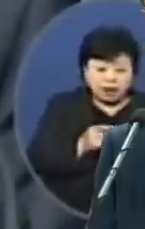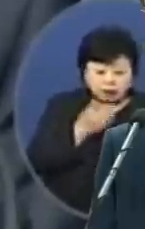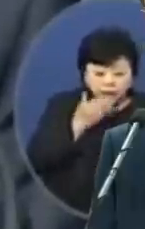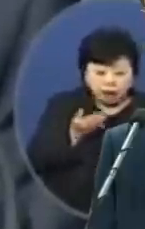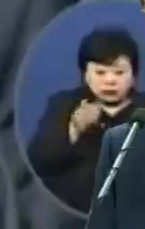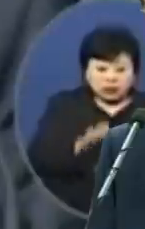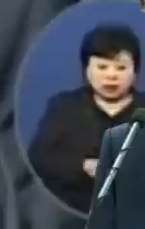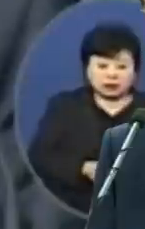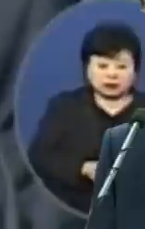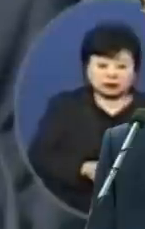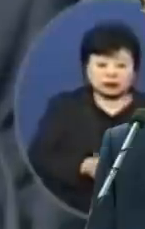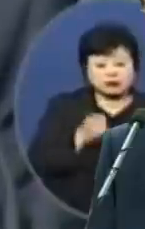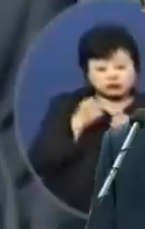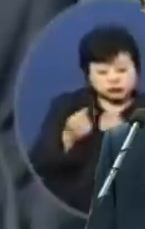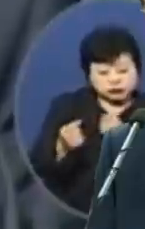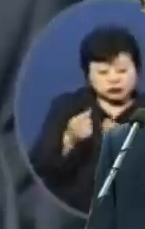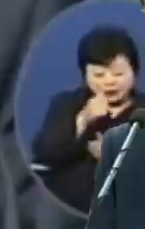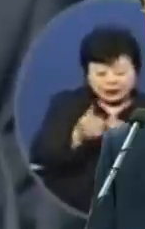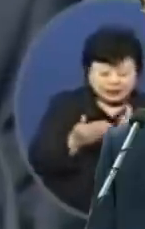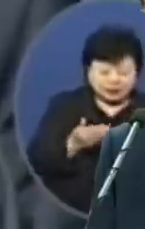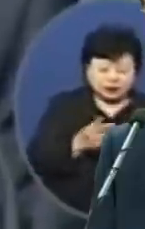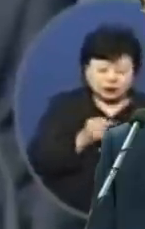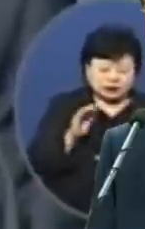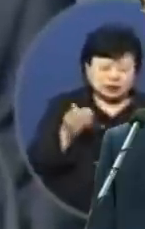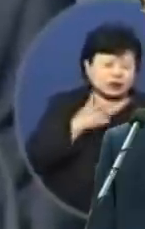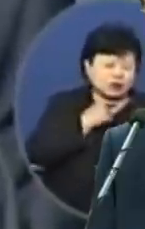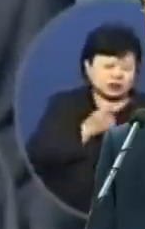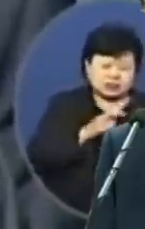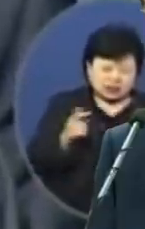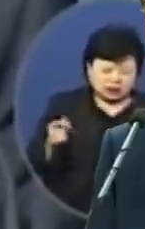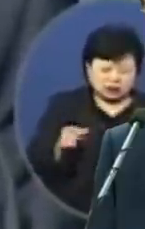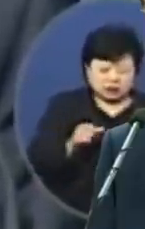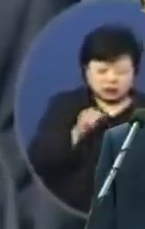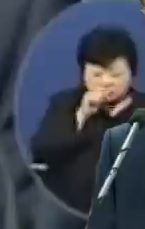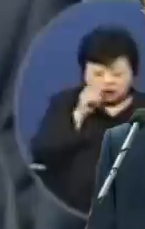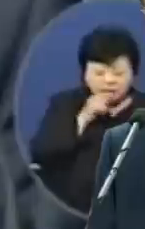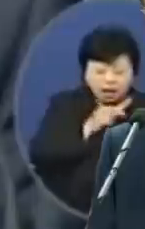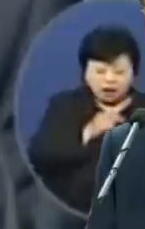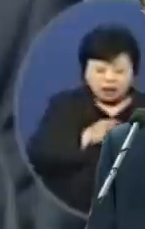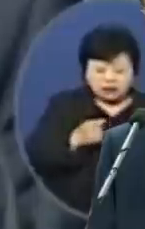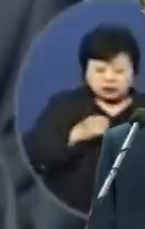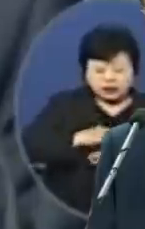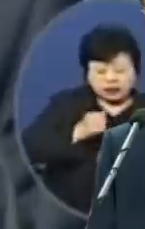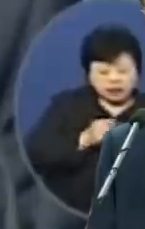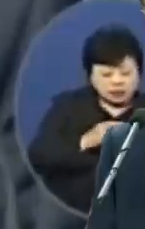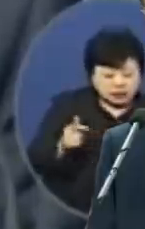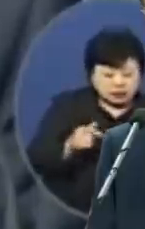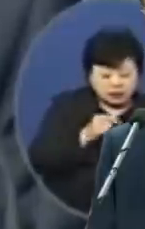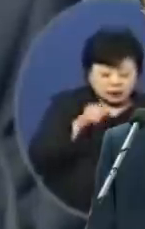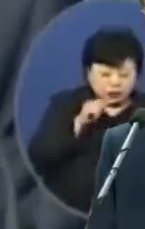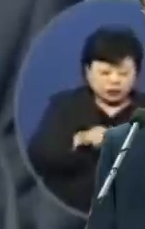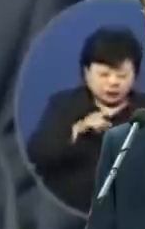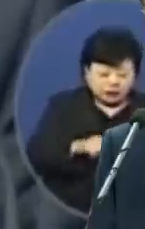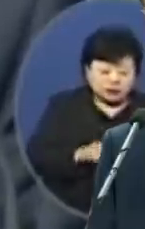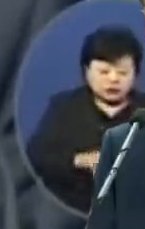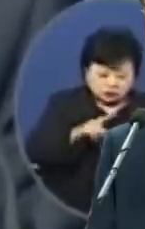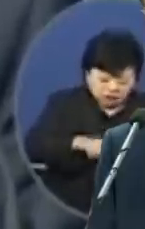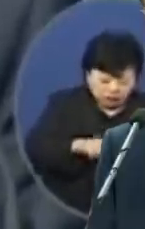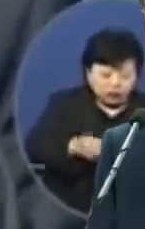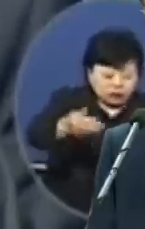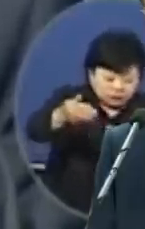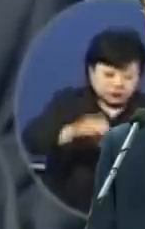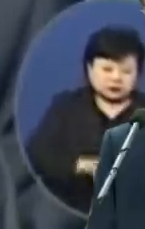있습니다. 그럼에도 불구하고 하나님과 동등되게 선악을 가지고서 대결하지 않고 하나님 시킨 대로 하나님 뜻대로 하시옵소서.